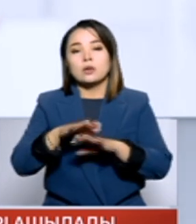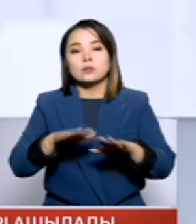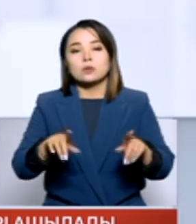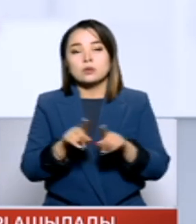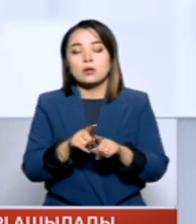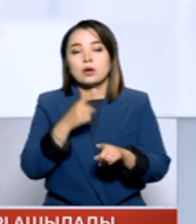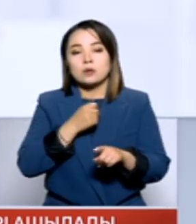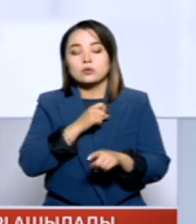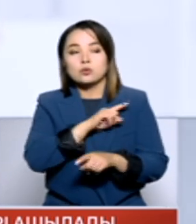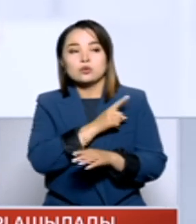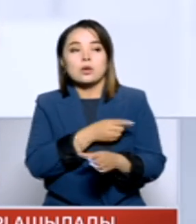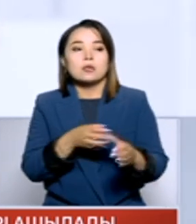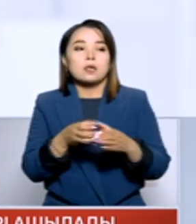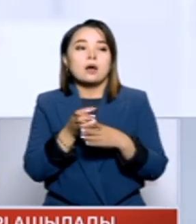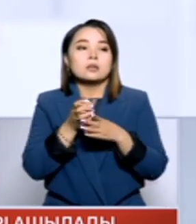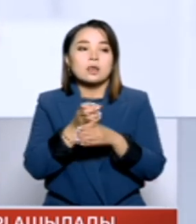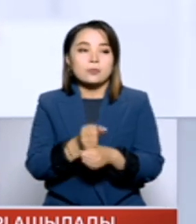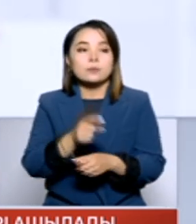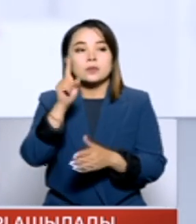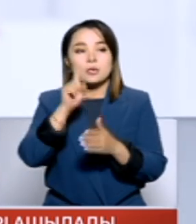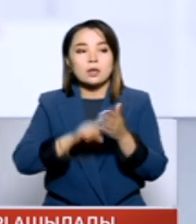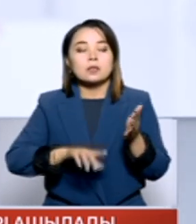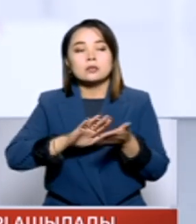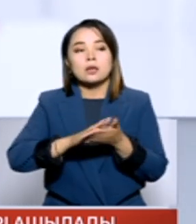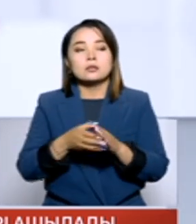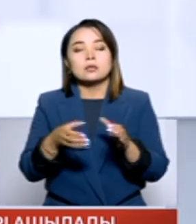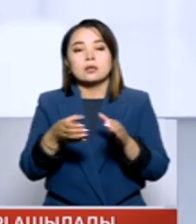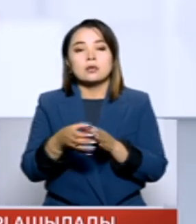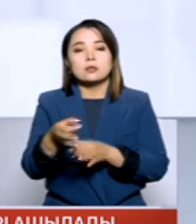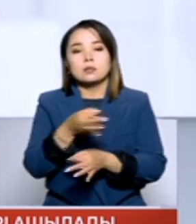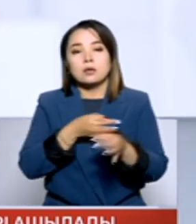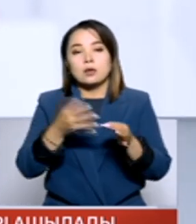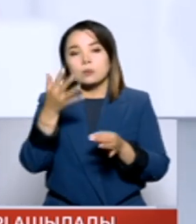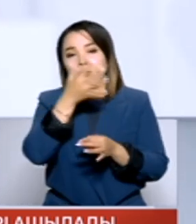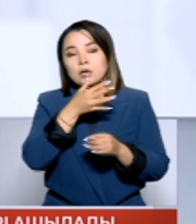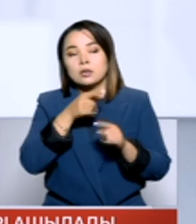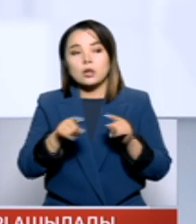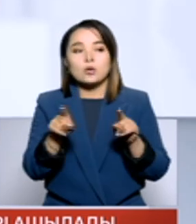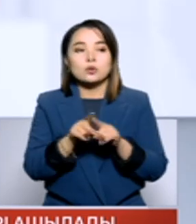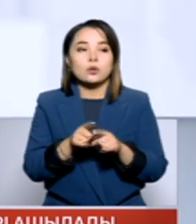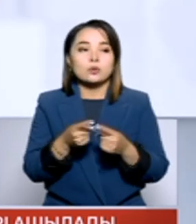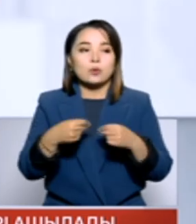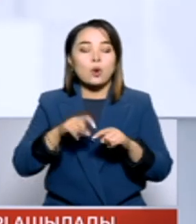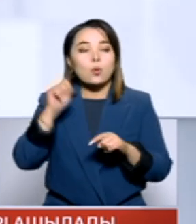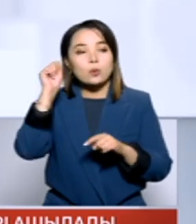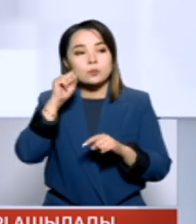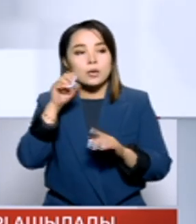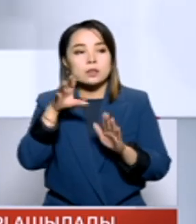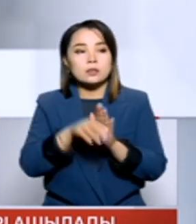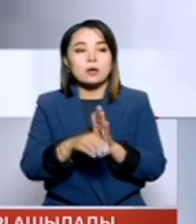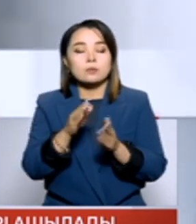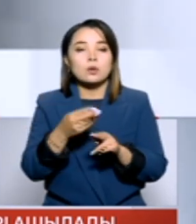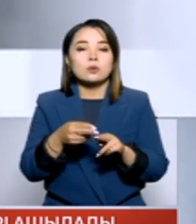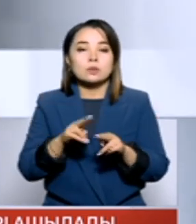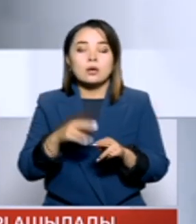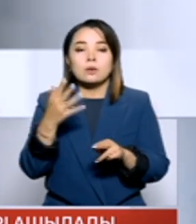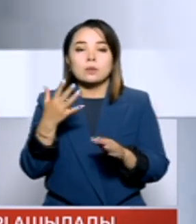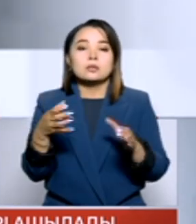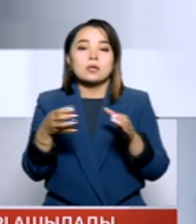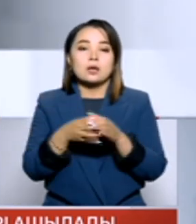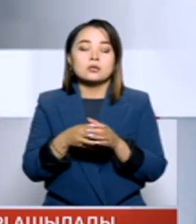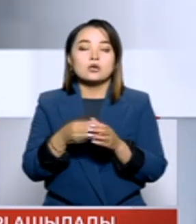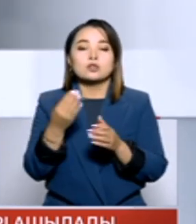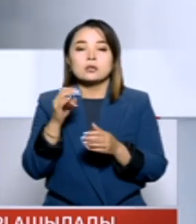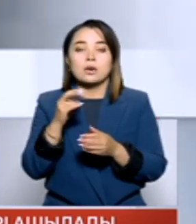күштерді азайтып, әскери салада сенім мен келісімді нығайту. Бірақ араға 5 жыл салып ұйым қатарына Өзбекстан қосылды. Сол кезден бастап бестік